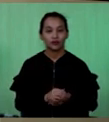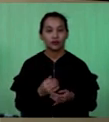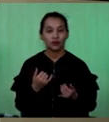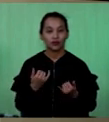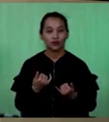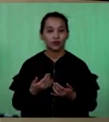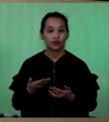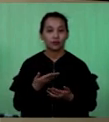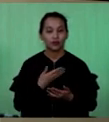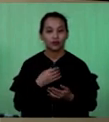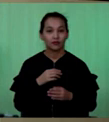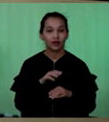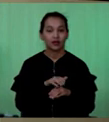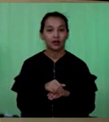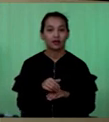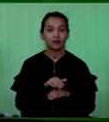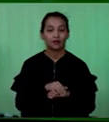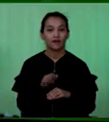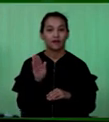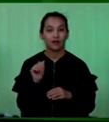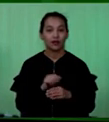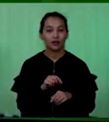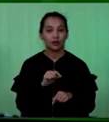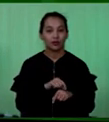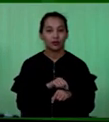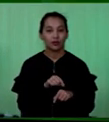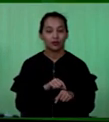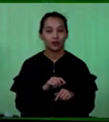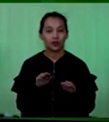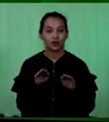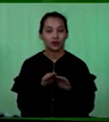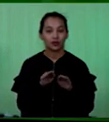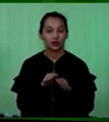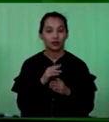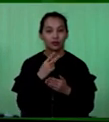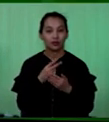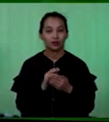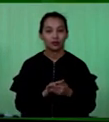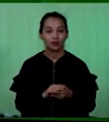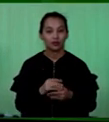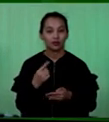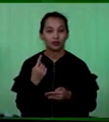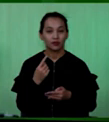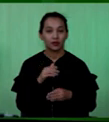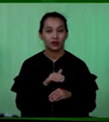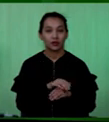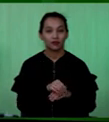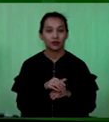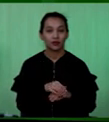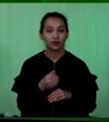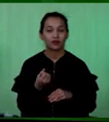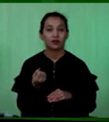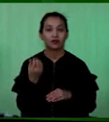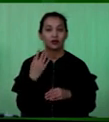hozir apelsin bilan qulupnayning o'zaro taqqoslab ko'ramiz. Bitta apelsin nechta